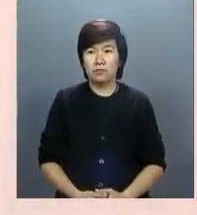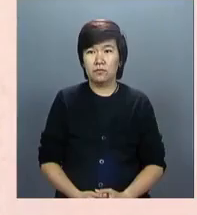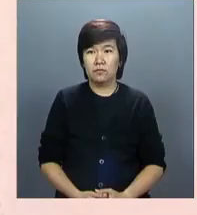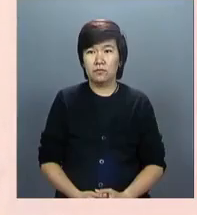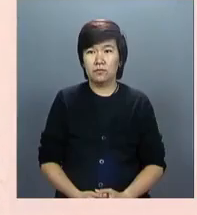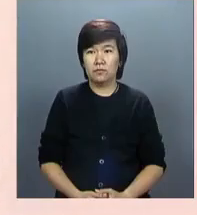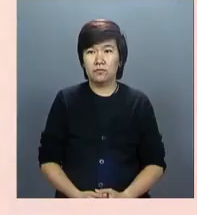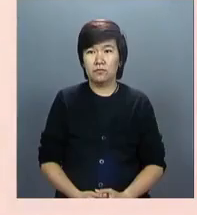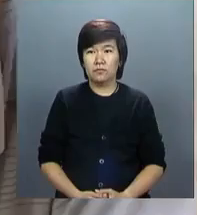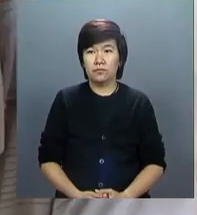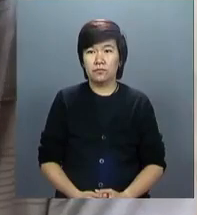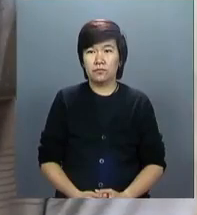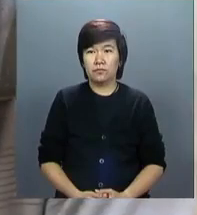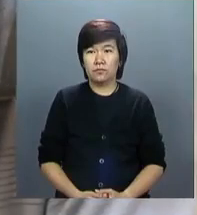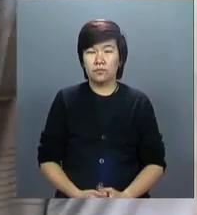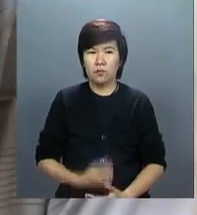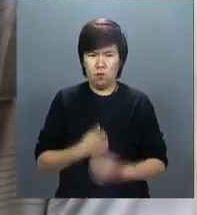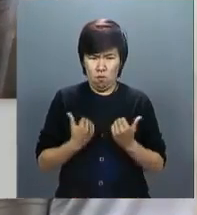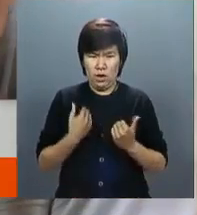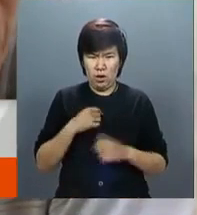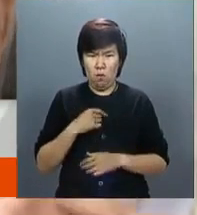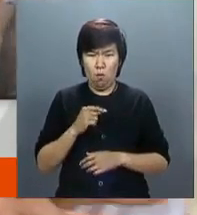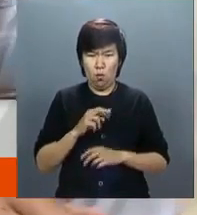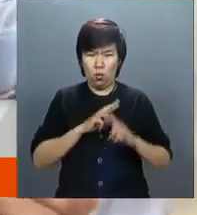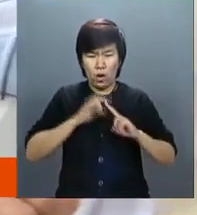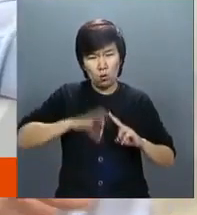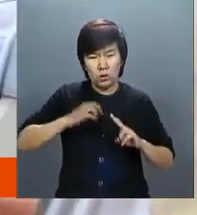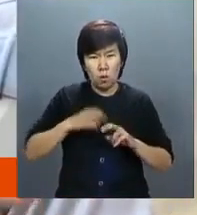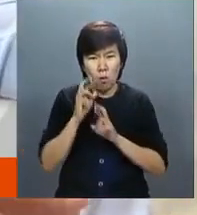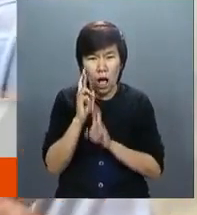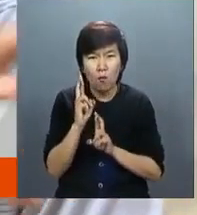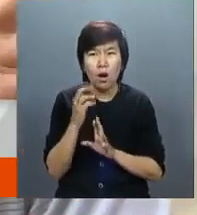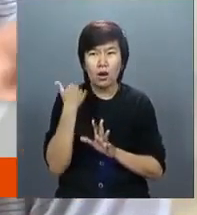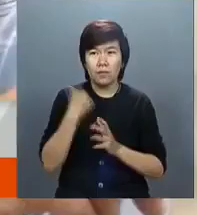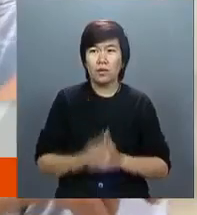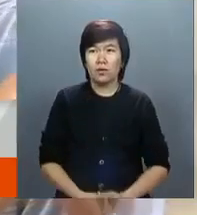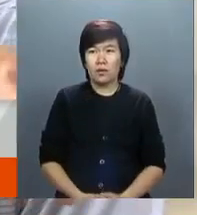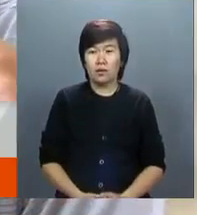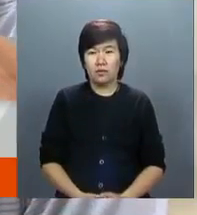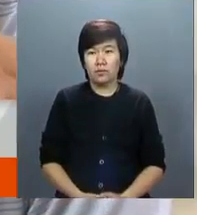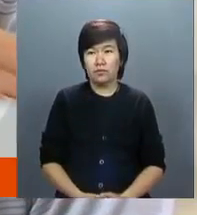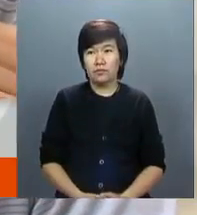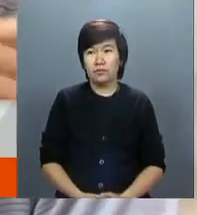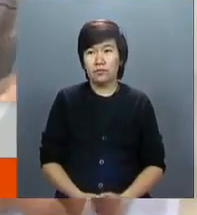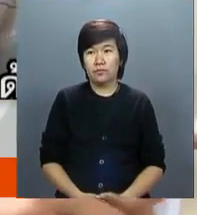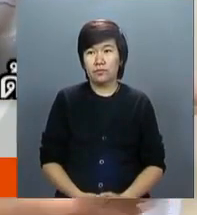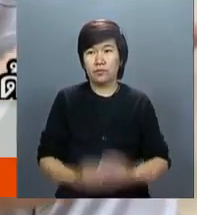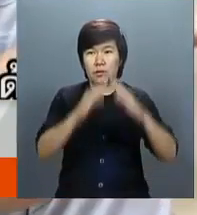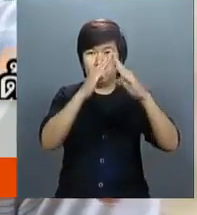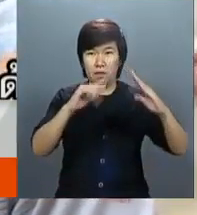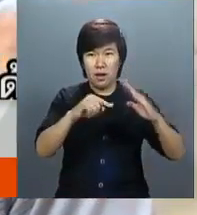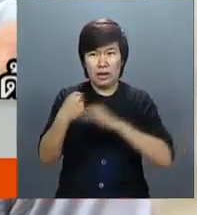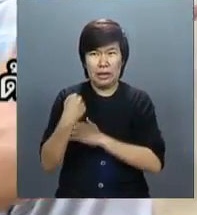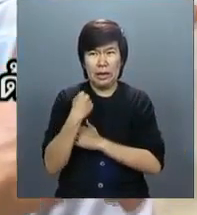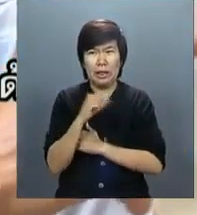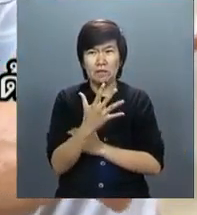ถึงวันนี้อยู่อย่างนี้เขาต้องตื่นตัวอยู่ตลอดนะครับเพราะถ้าว่าเกิดมันแห้งขึ้นมาแห่งบ้านหลังนี้บัดทุนถ้า